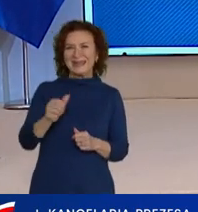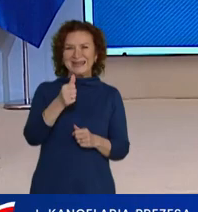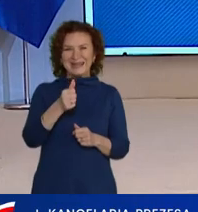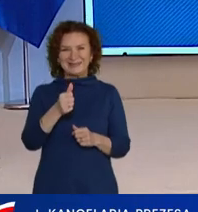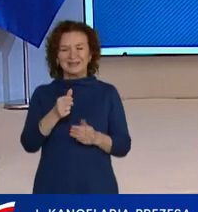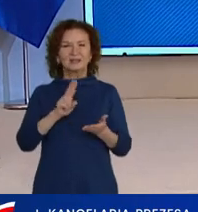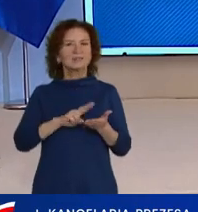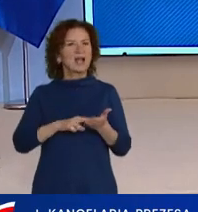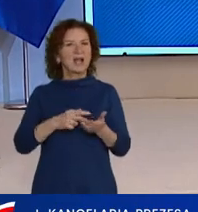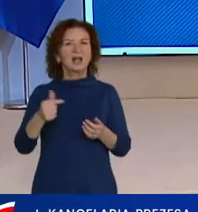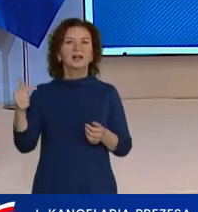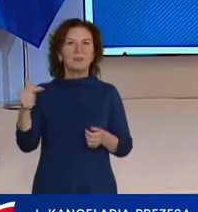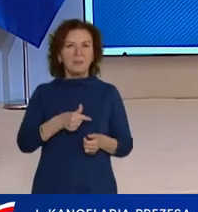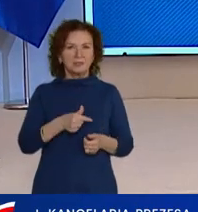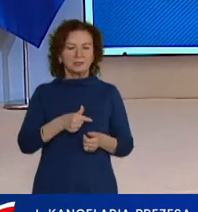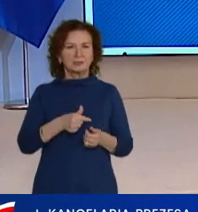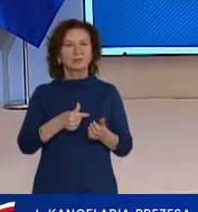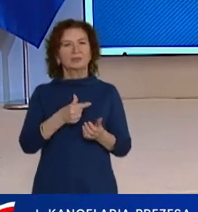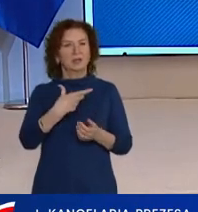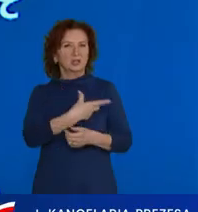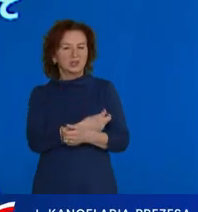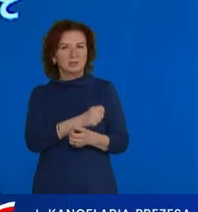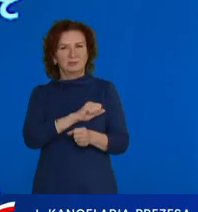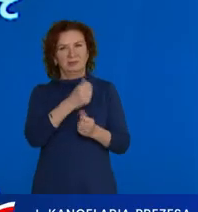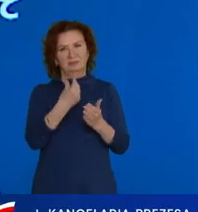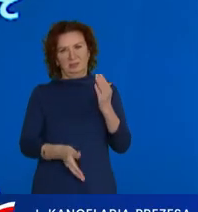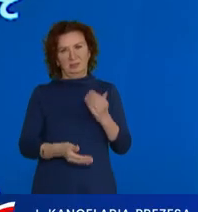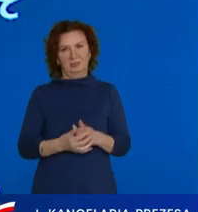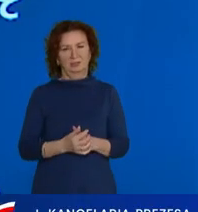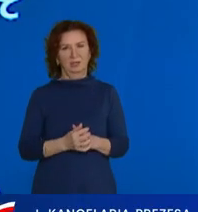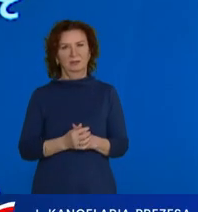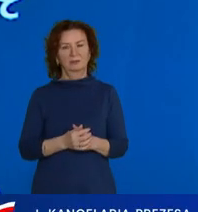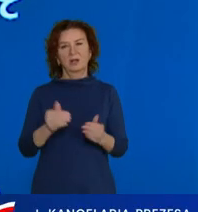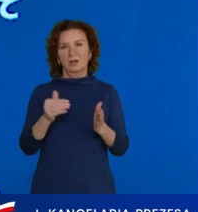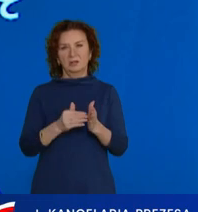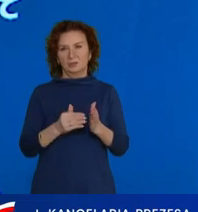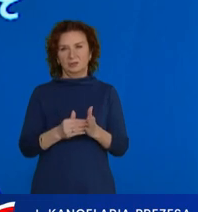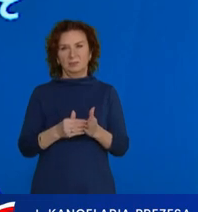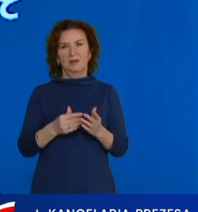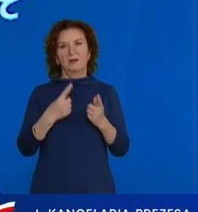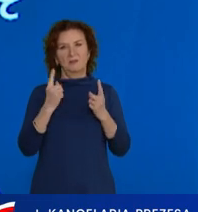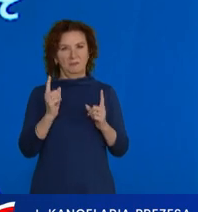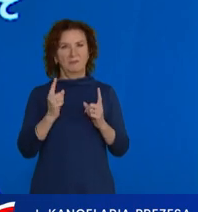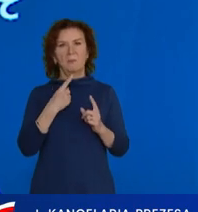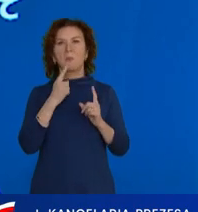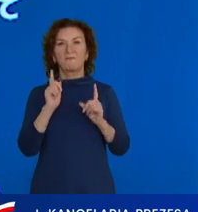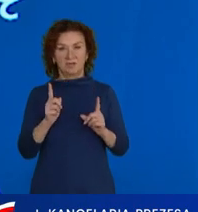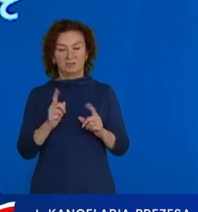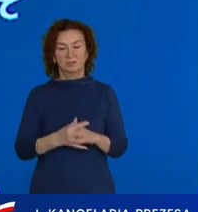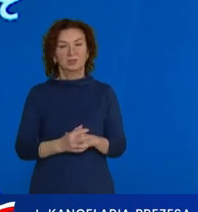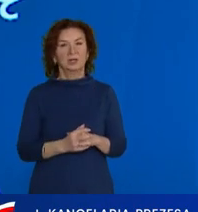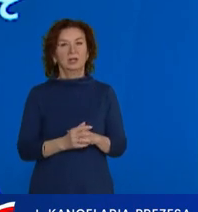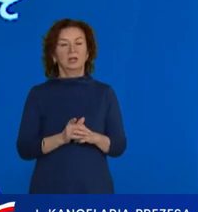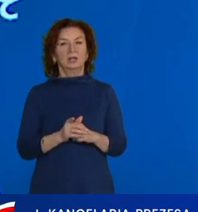Mniej więcej jedna na 1000 szczepionek jest utylizowana i warto to podkreślać. To jest zasługa osób,